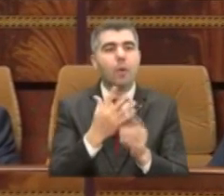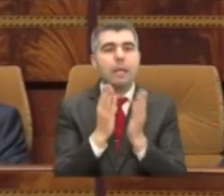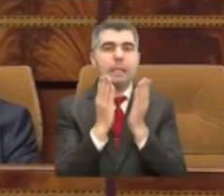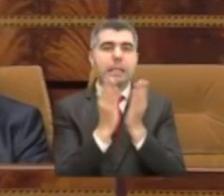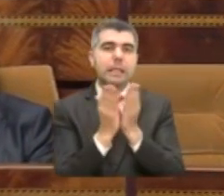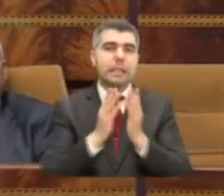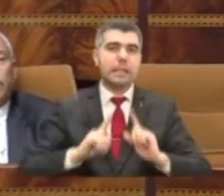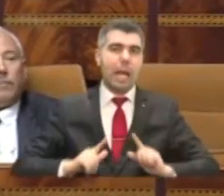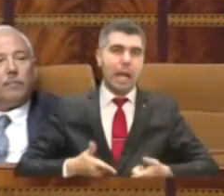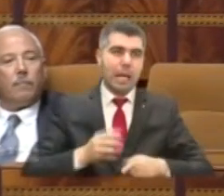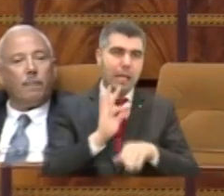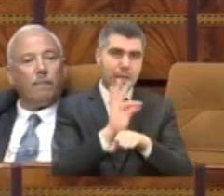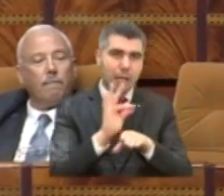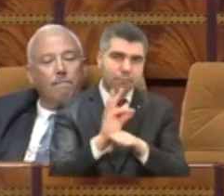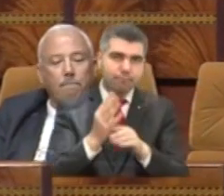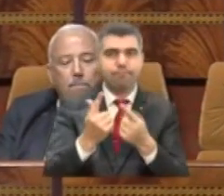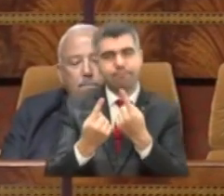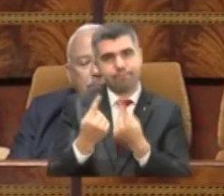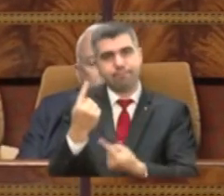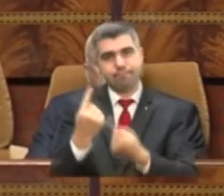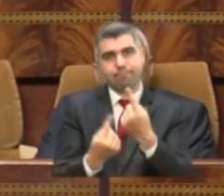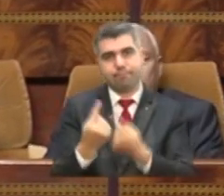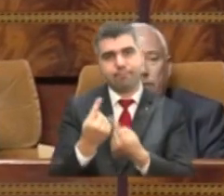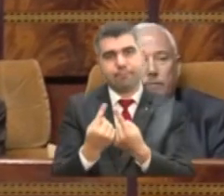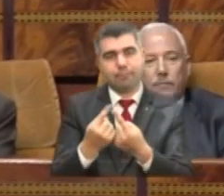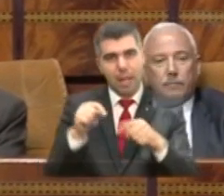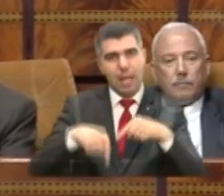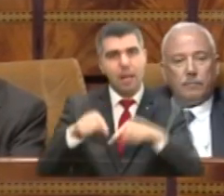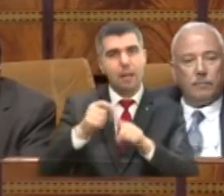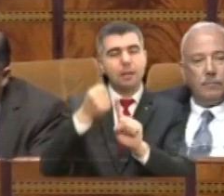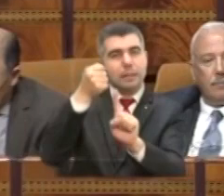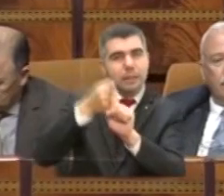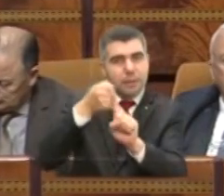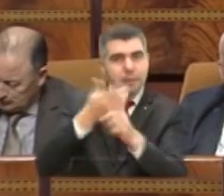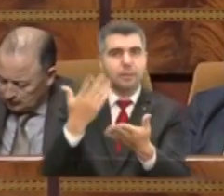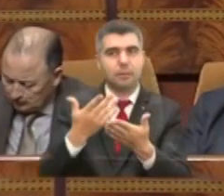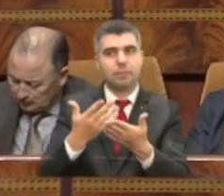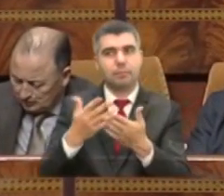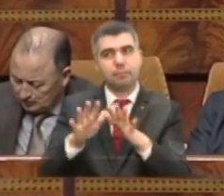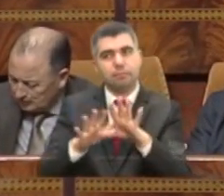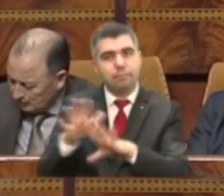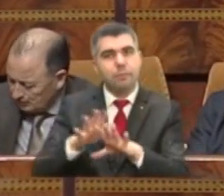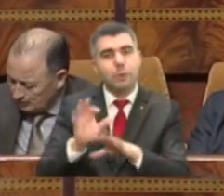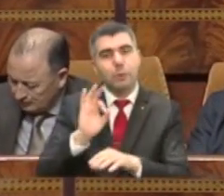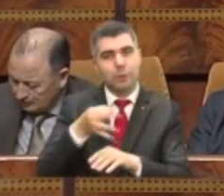الشق الاجتماعي، لأن هناك واحد جهد، واحد بذل